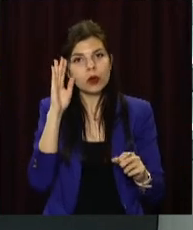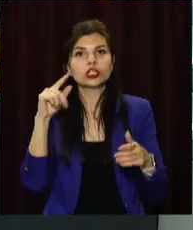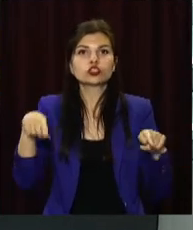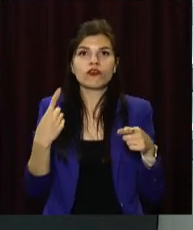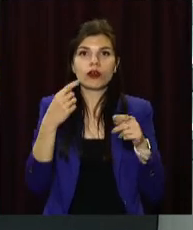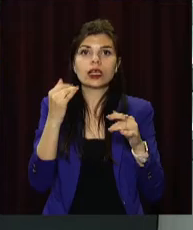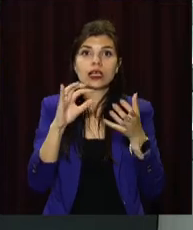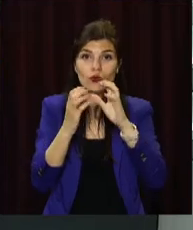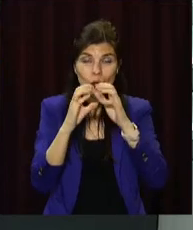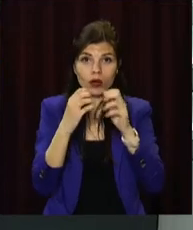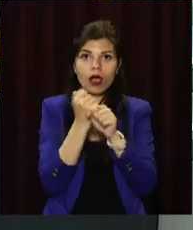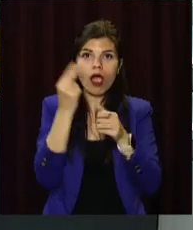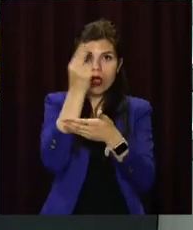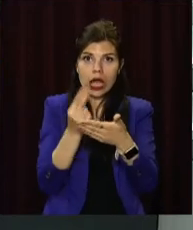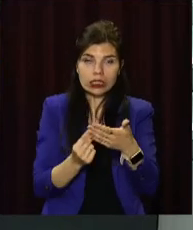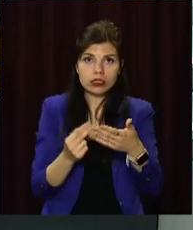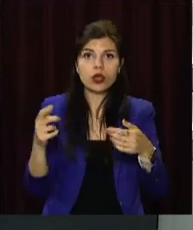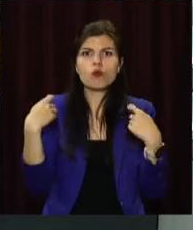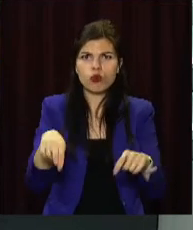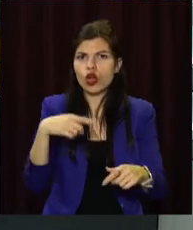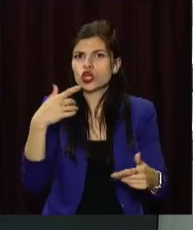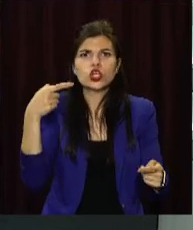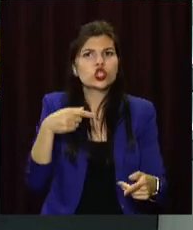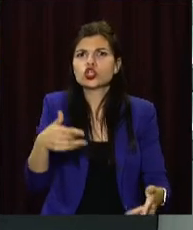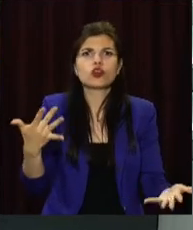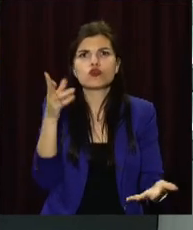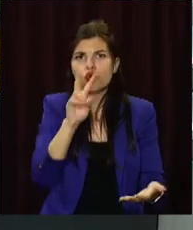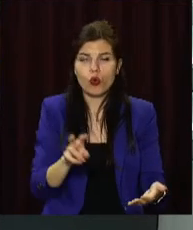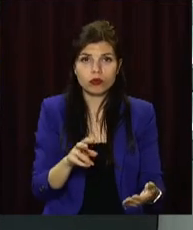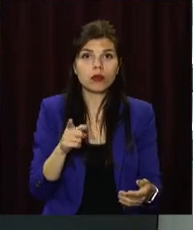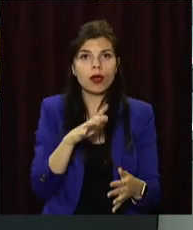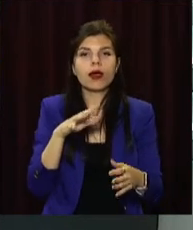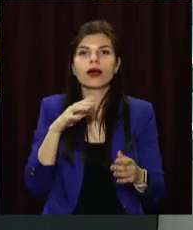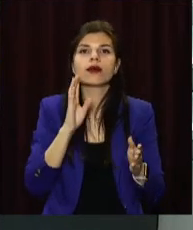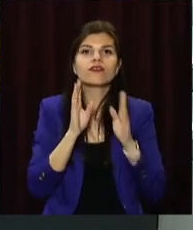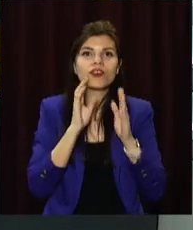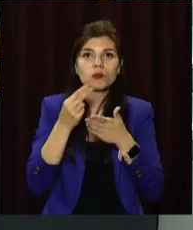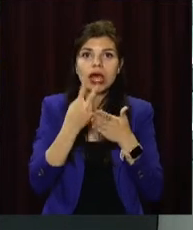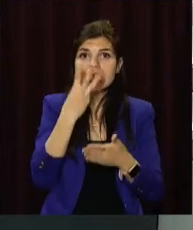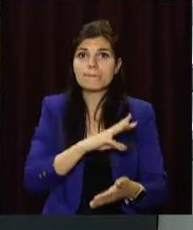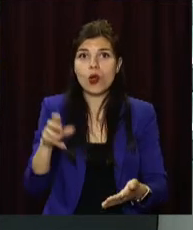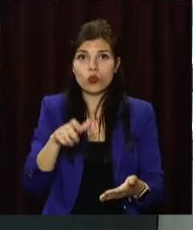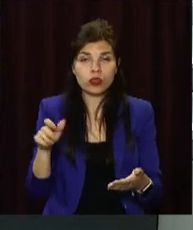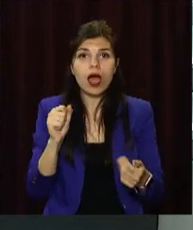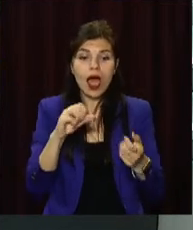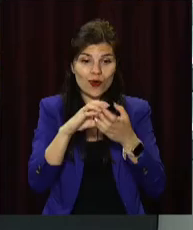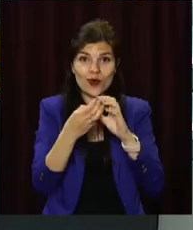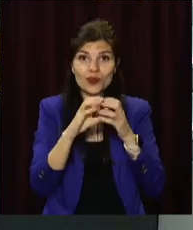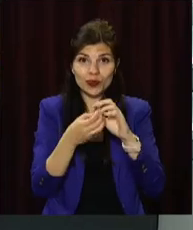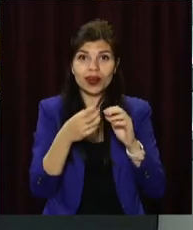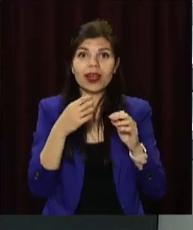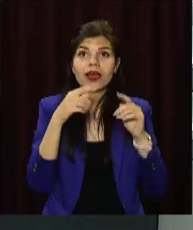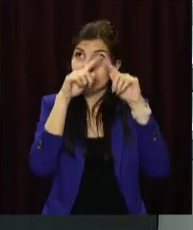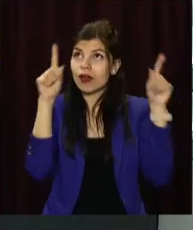картини із кубіків Рубіка і продає за тисячі доларів. На нього в соцмережі підписані 3 мільйони людей, а кубик Рубікові